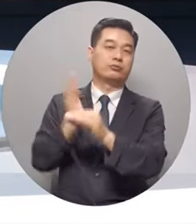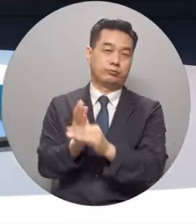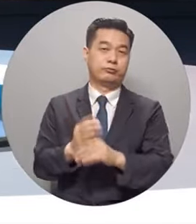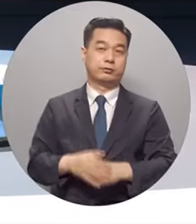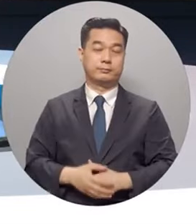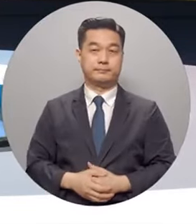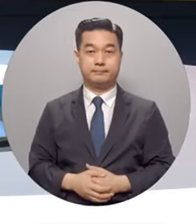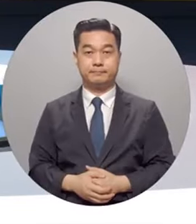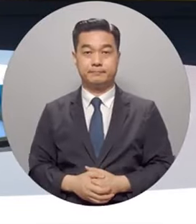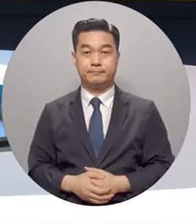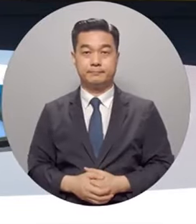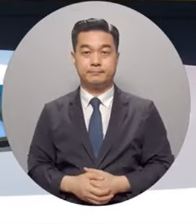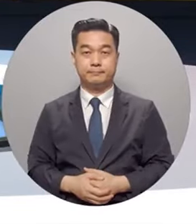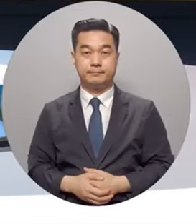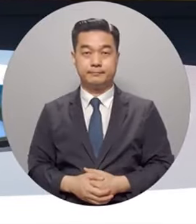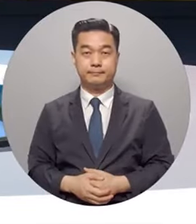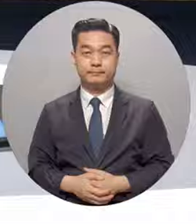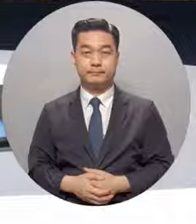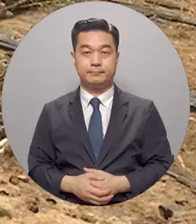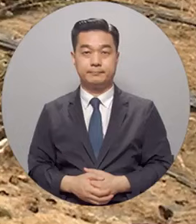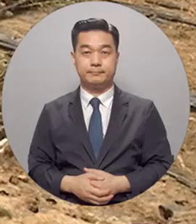김지 기자가 보도합니다